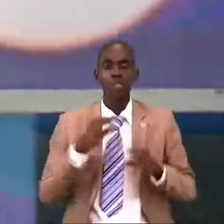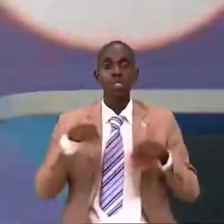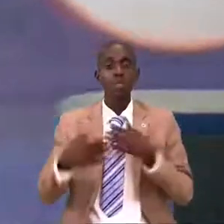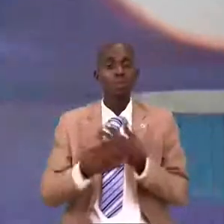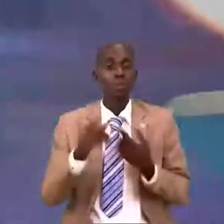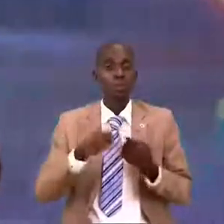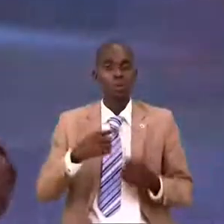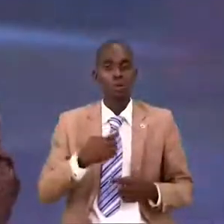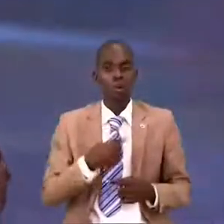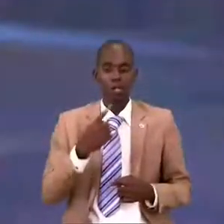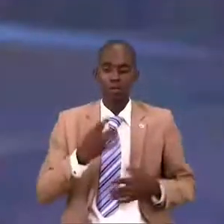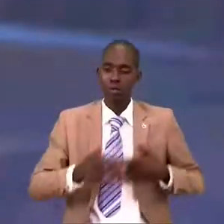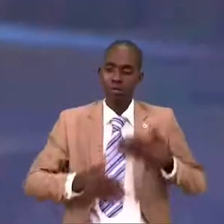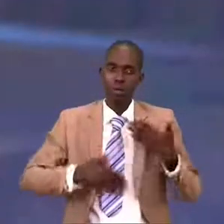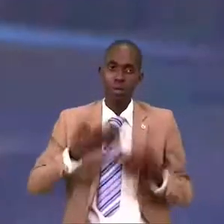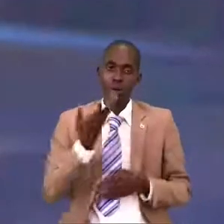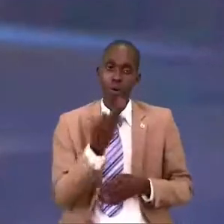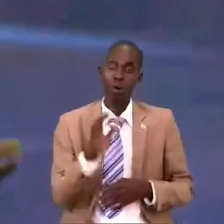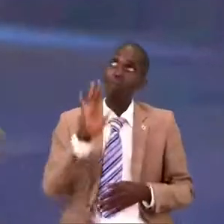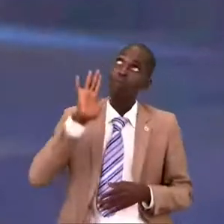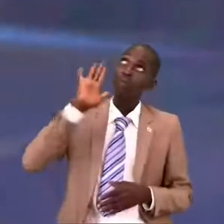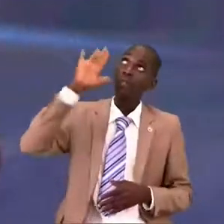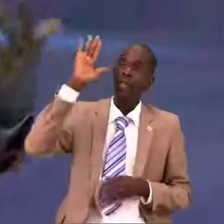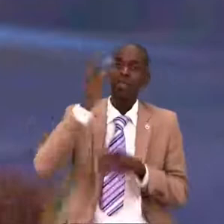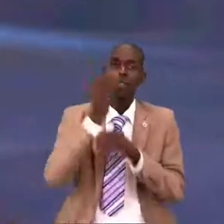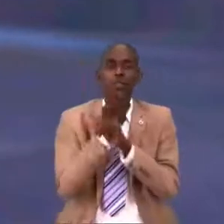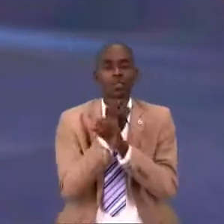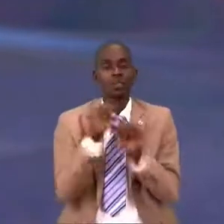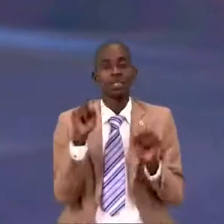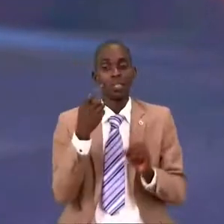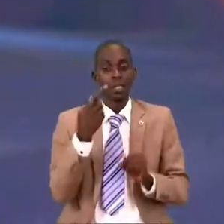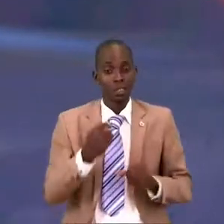joie de ton salut. Quand tu es sauvé,